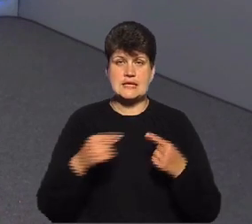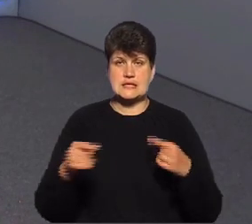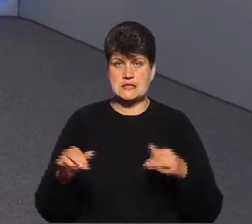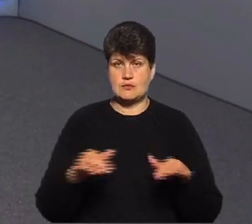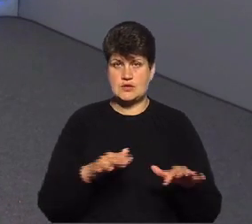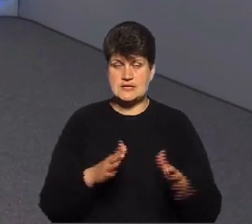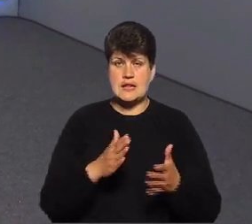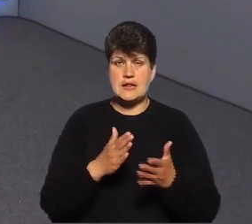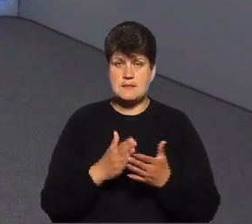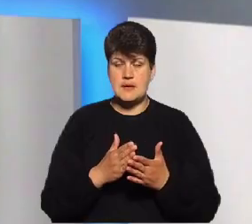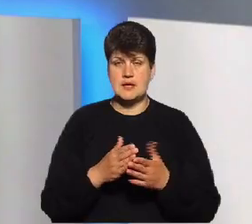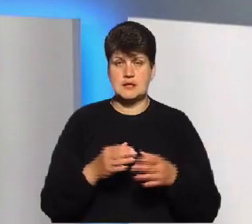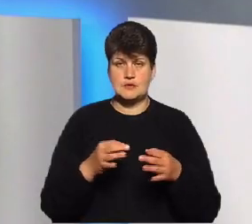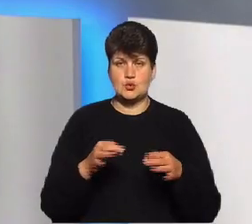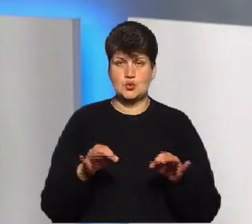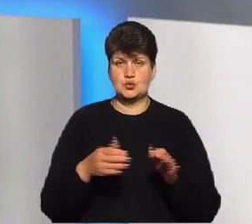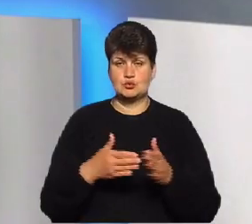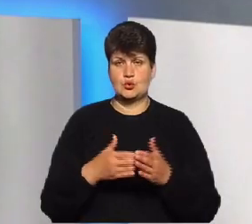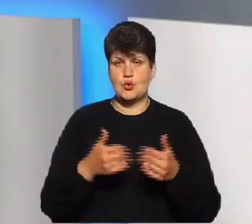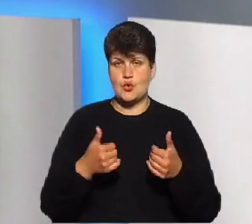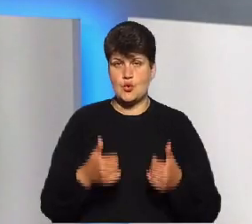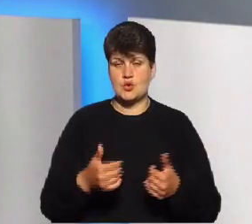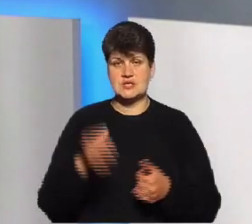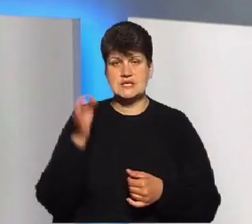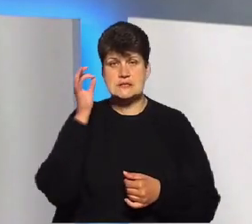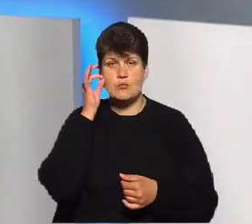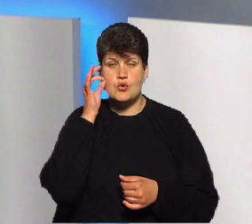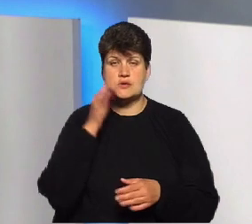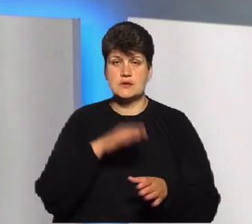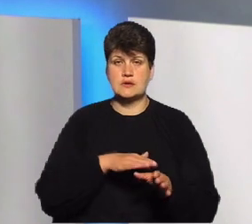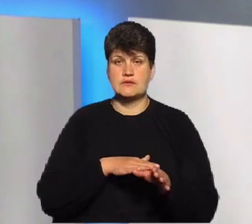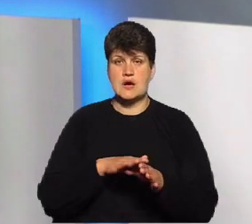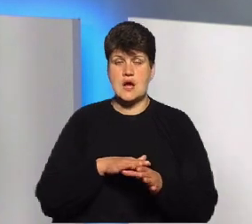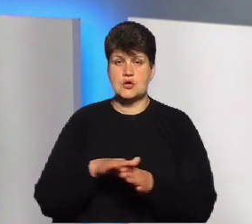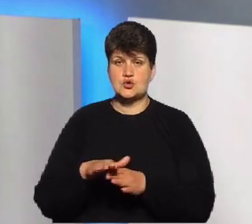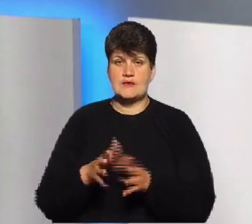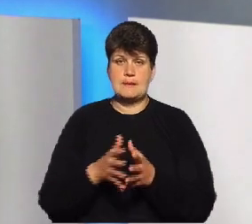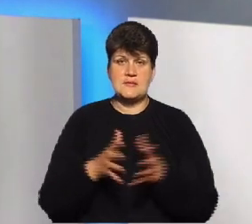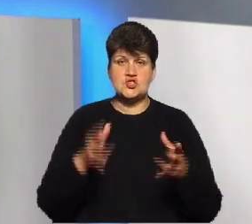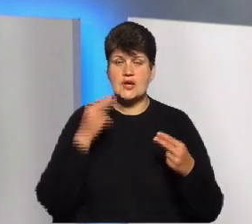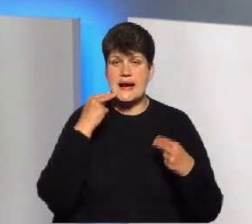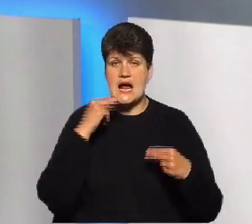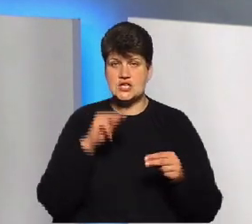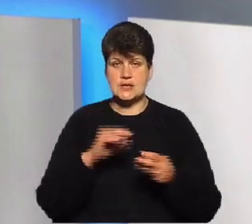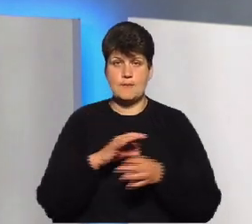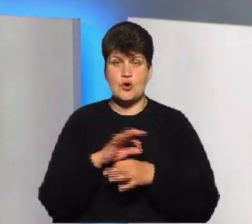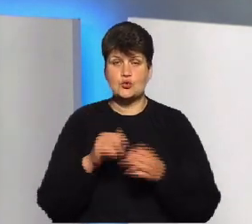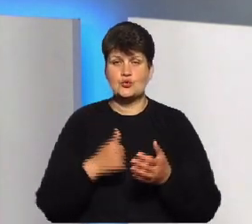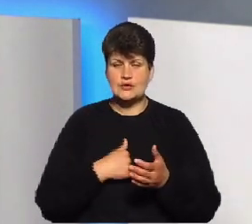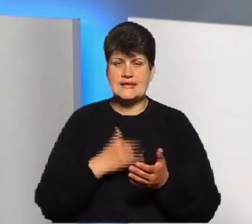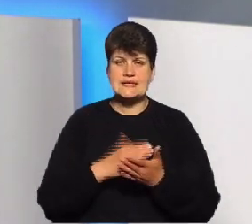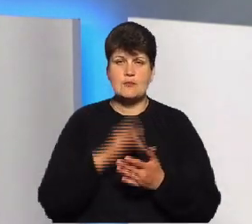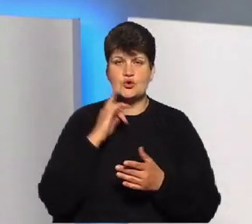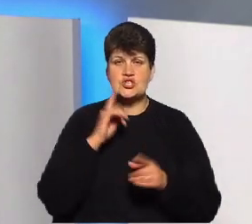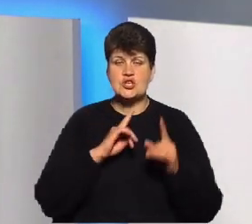хороших спогадів і реалізовували якомога кращі проекти. Тому в нас є молодіжна рада, в нас є молодіжний центр, і ми